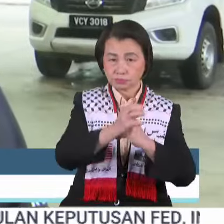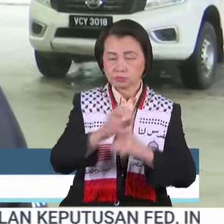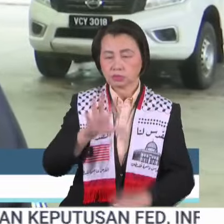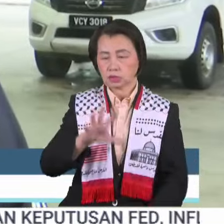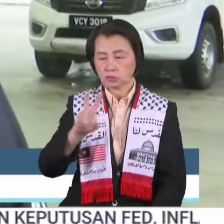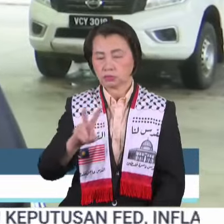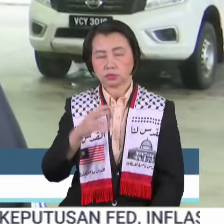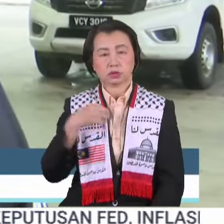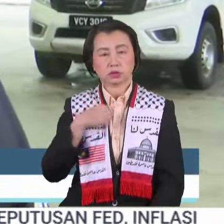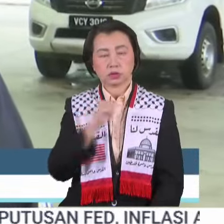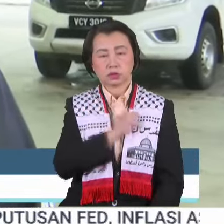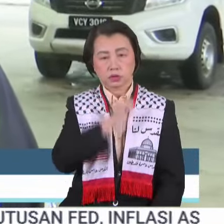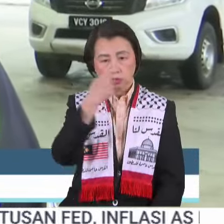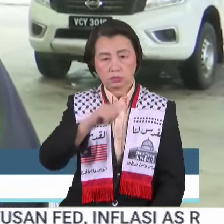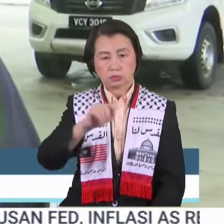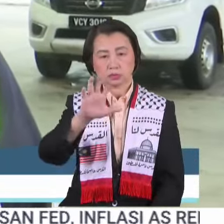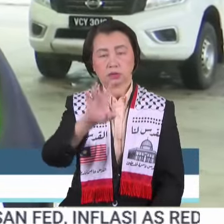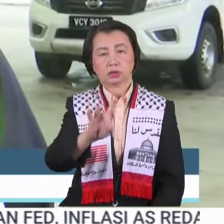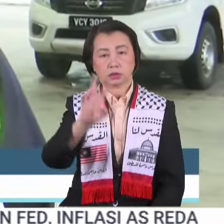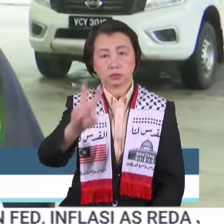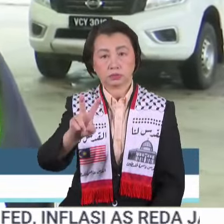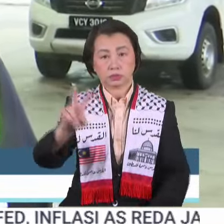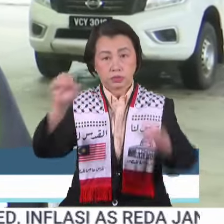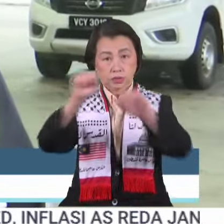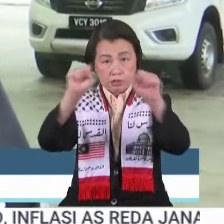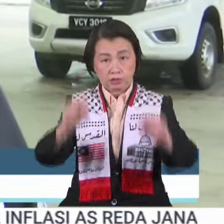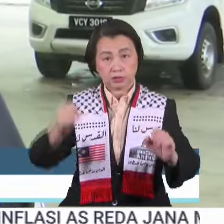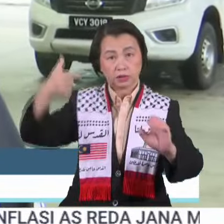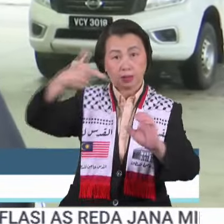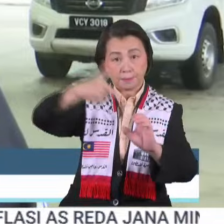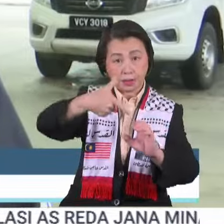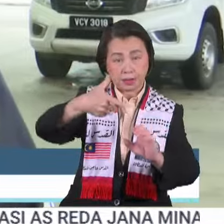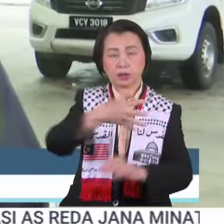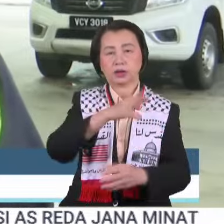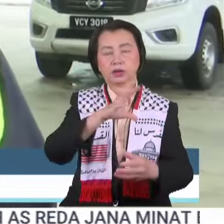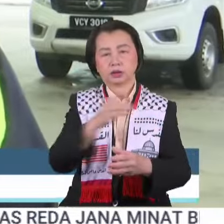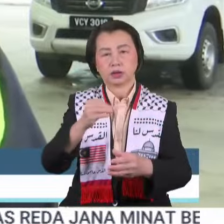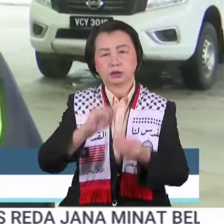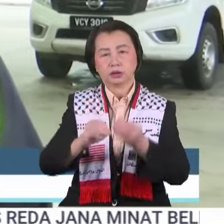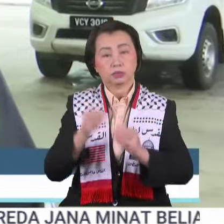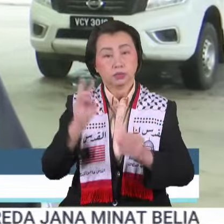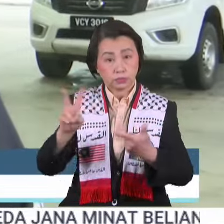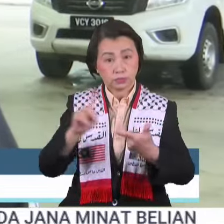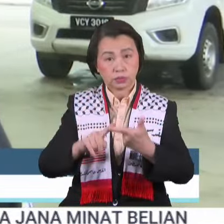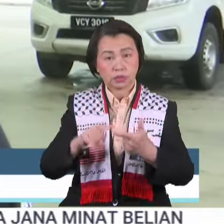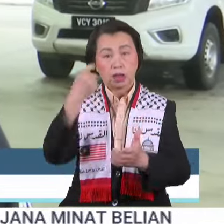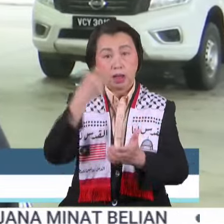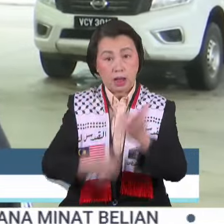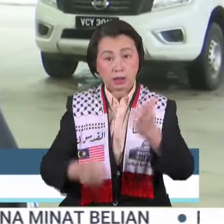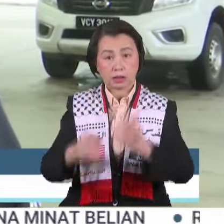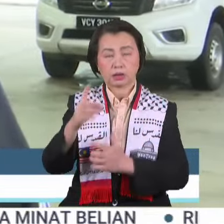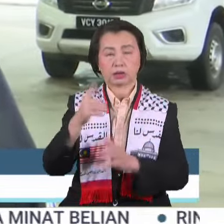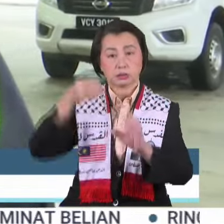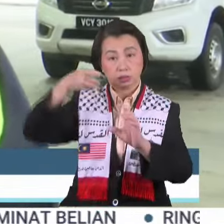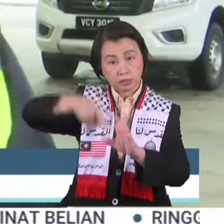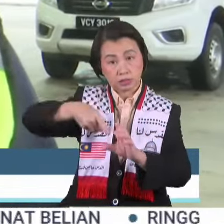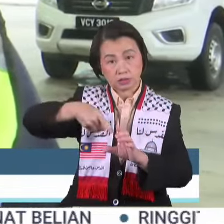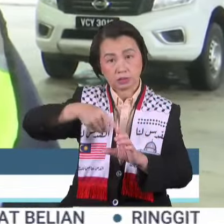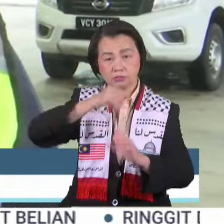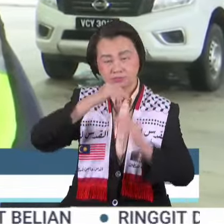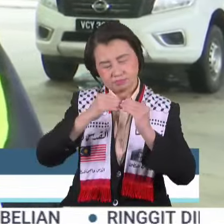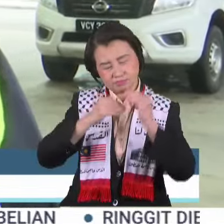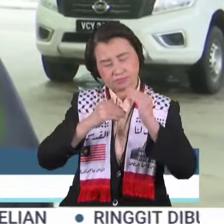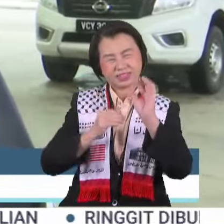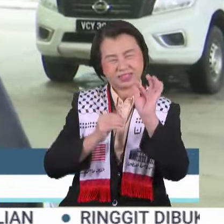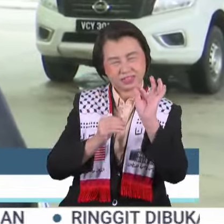anggota untuk 85 sesi minyak. Dan yang kedua, harga diesel yang telah dijual ni pun tak jauh bezanya